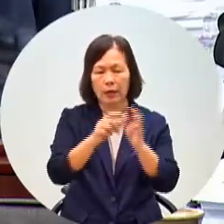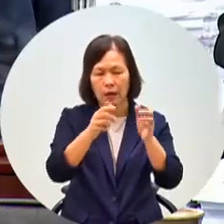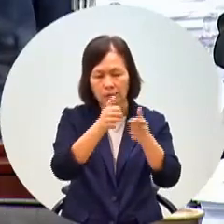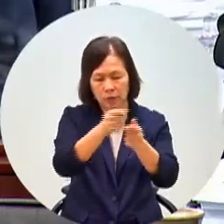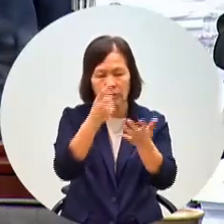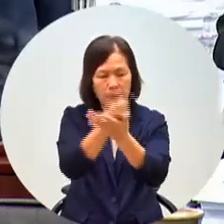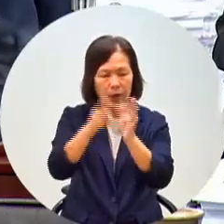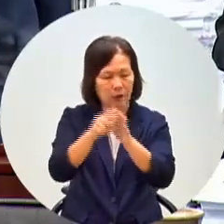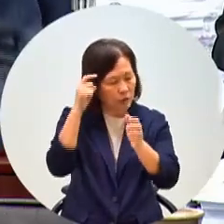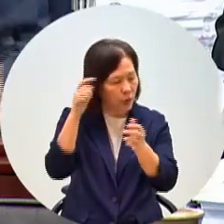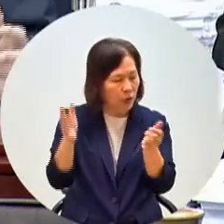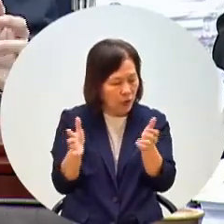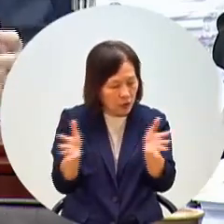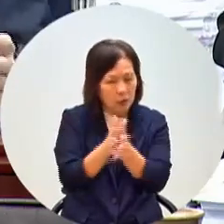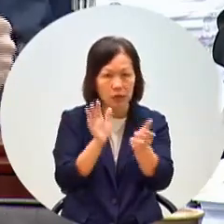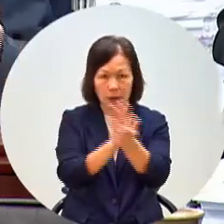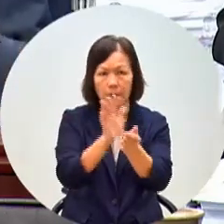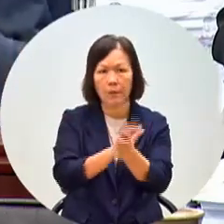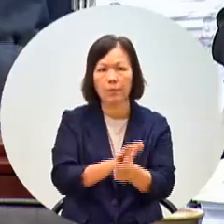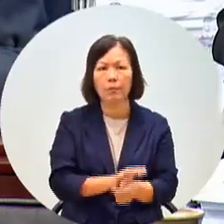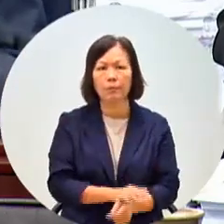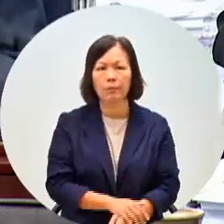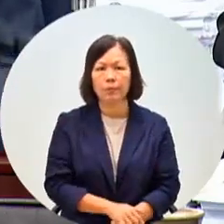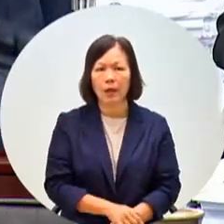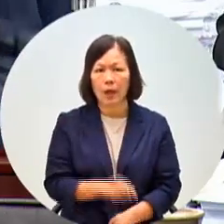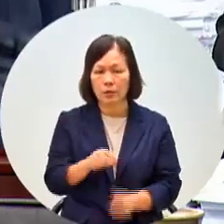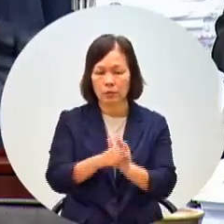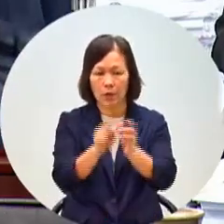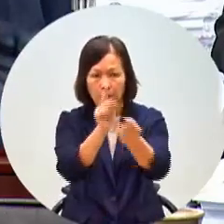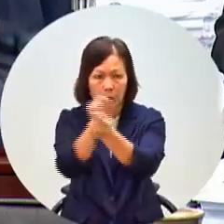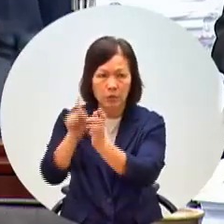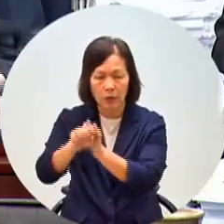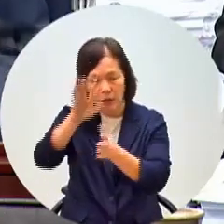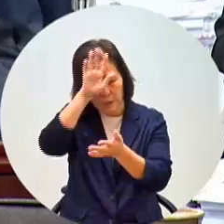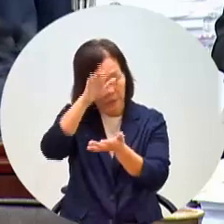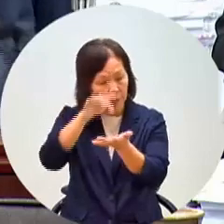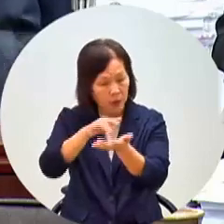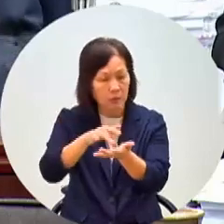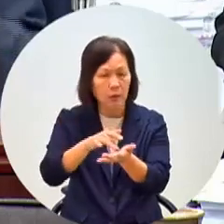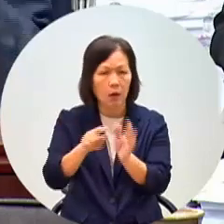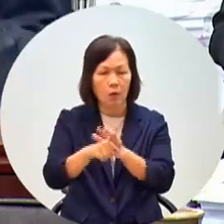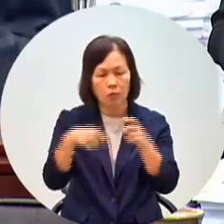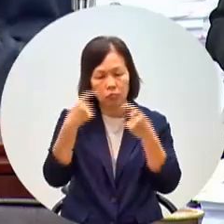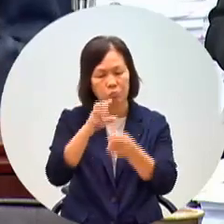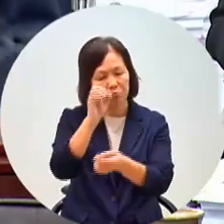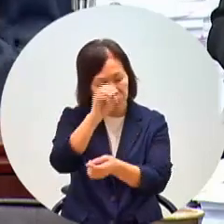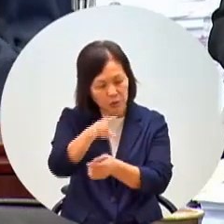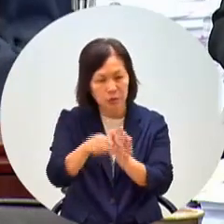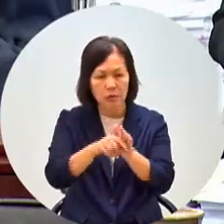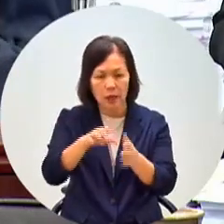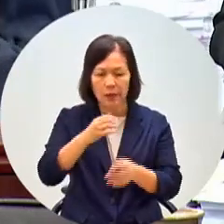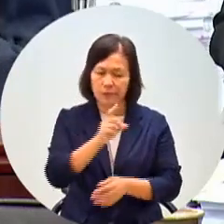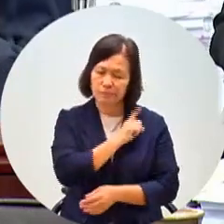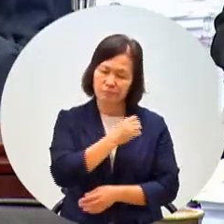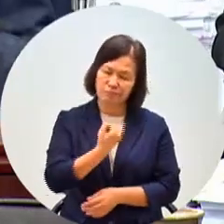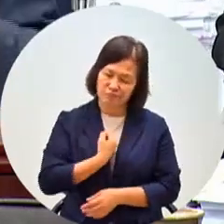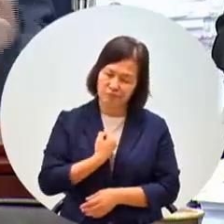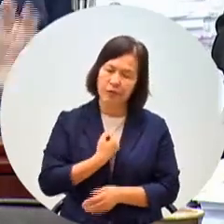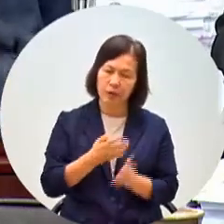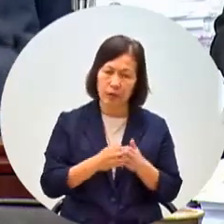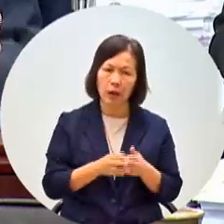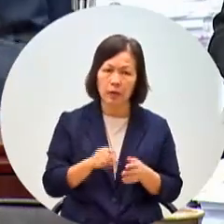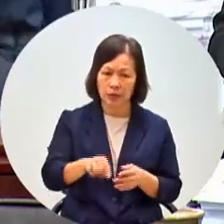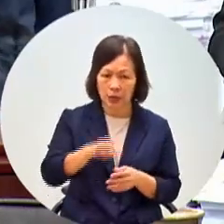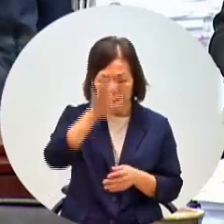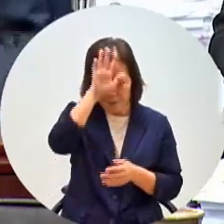大家共同的支持。所以我们面对病毒，我常常讲，面对病毒我们要谦虚啦，这个